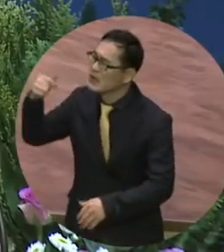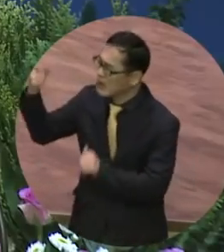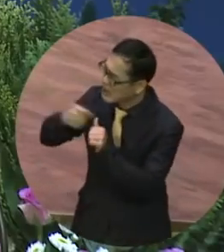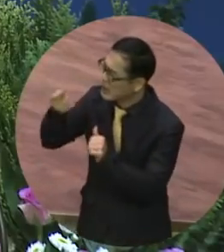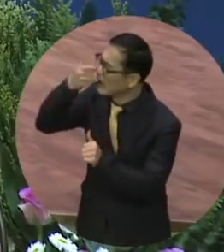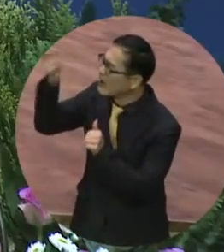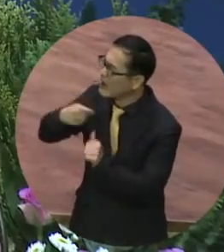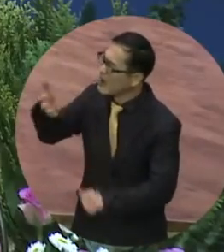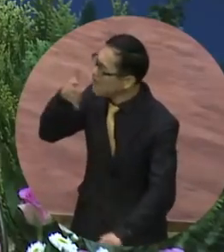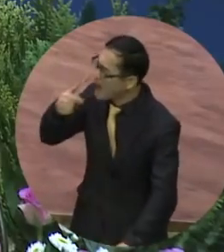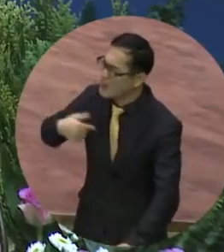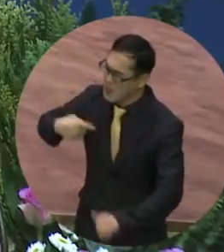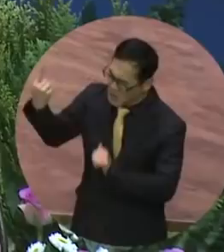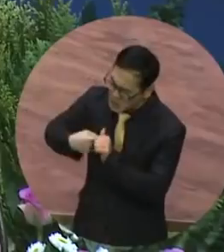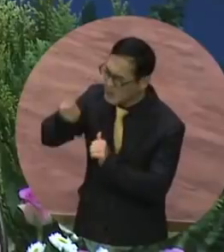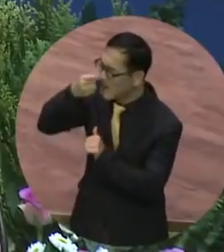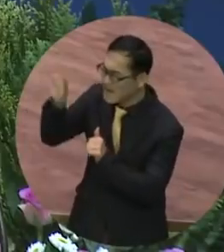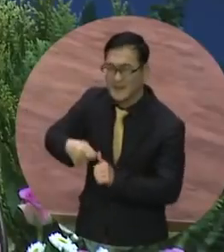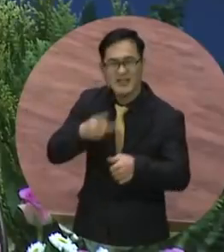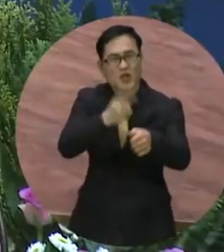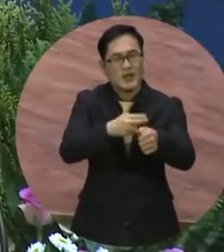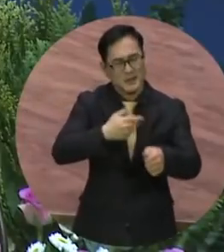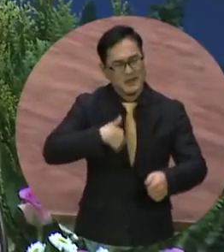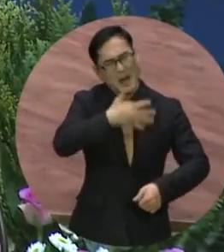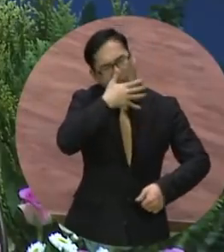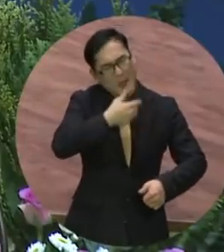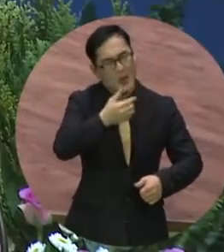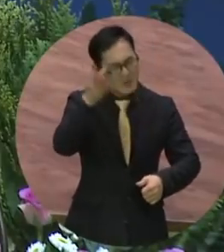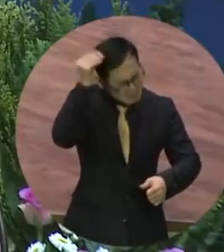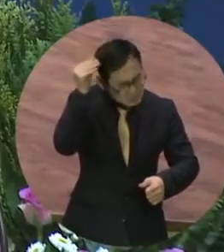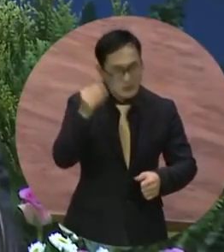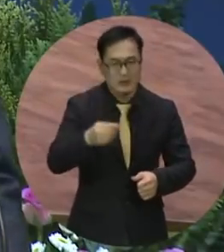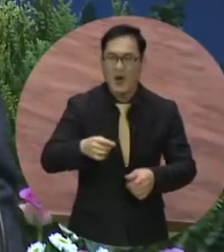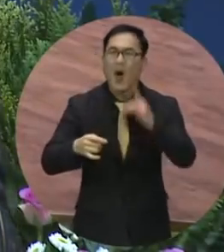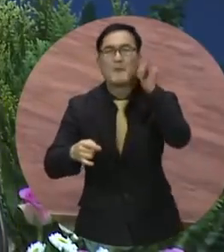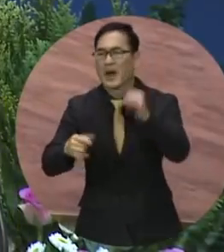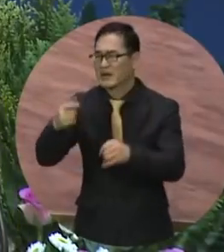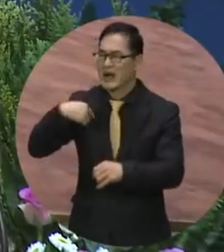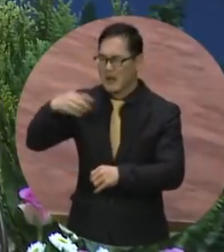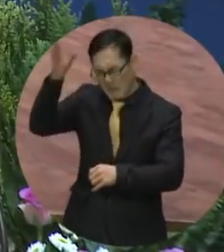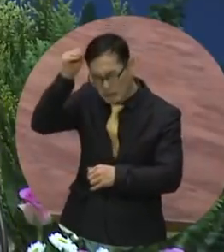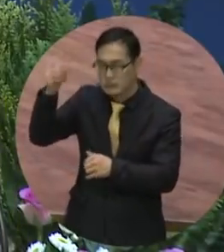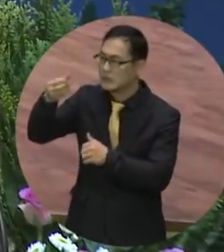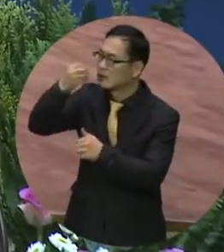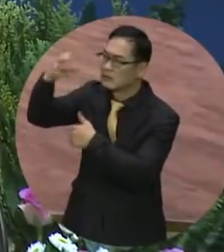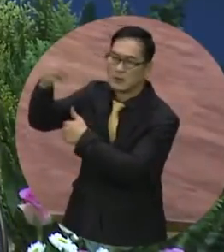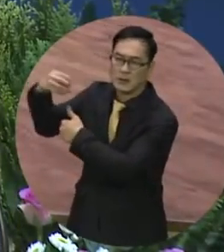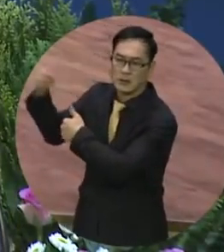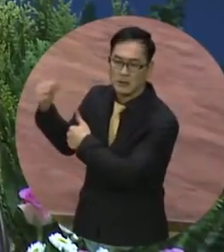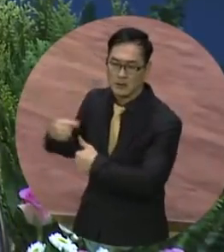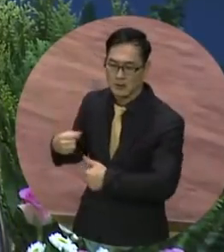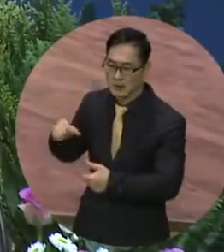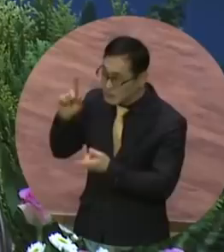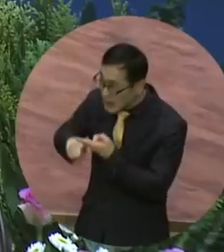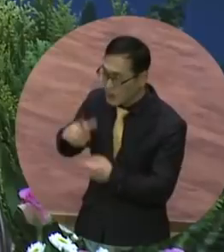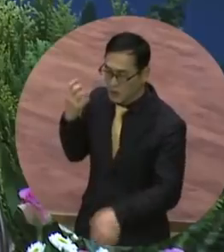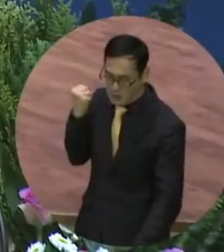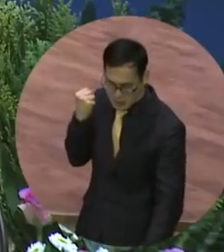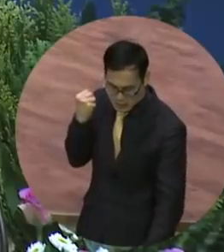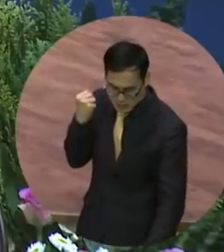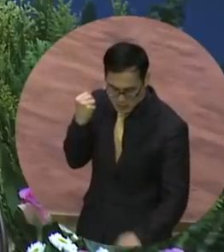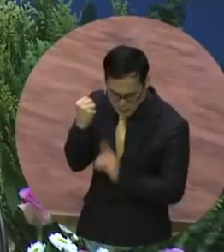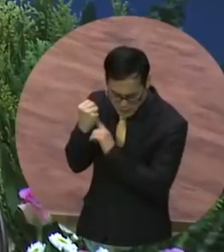나는 머리 나쁘다 했어. 우리 선생님이, 우리 어머니가. 여러분, 이게 딱